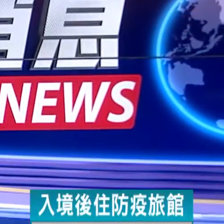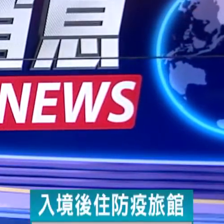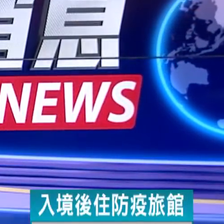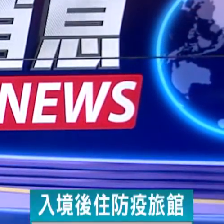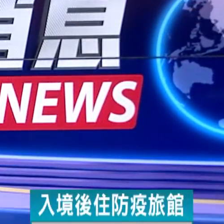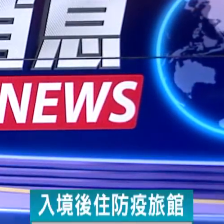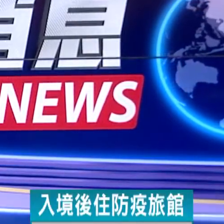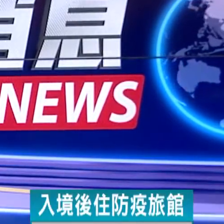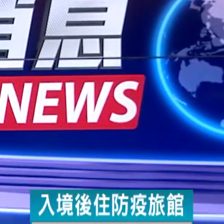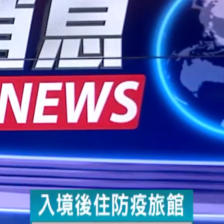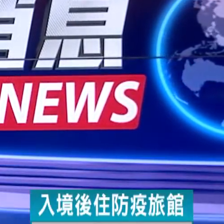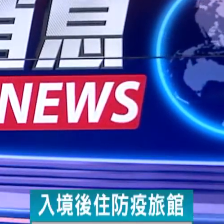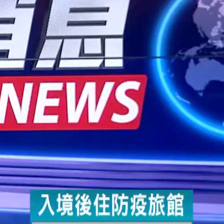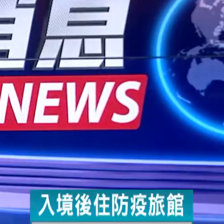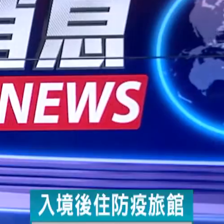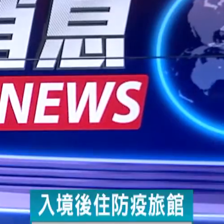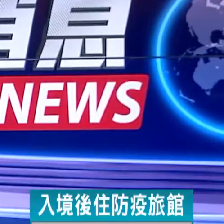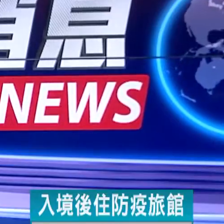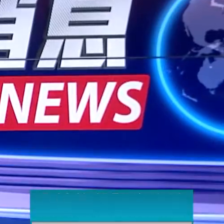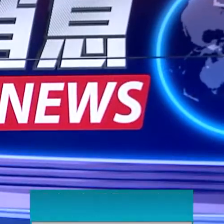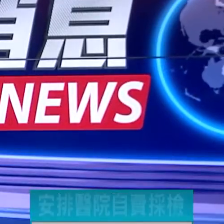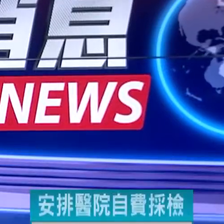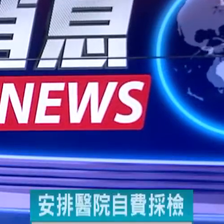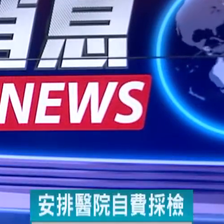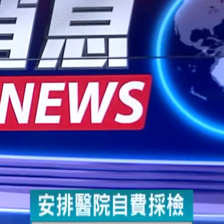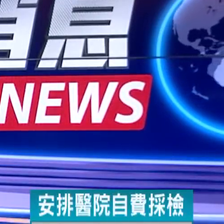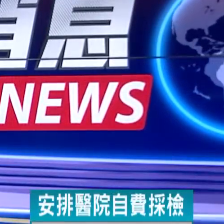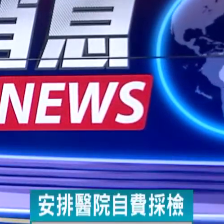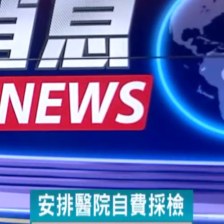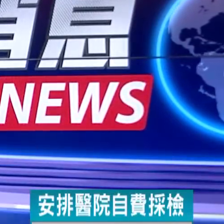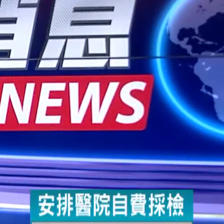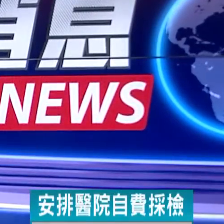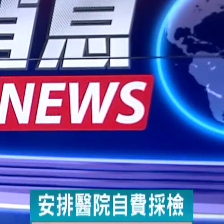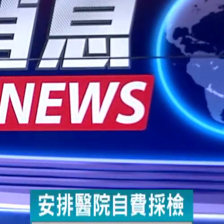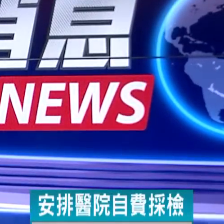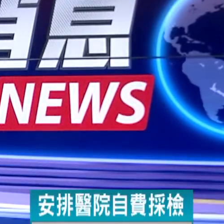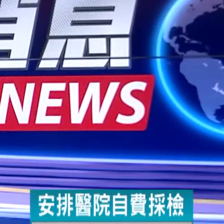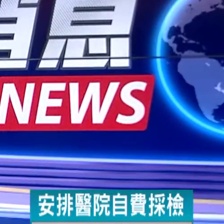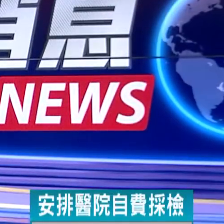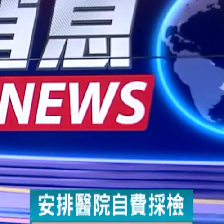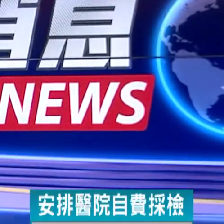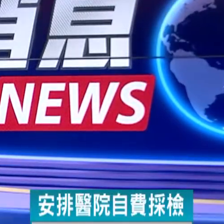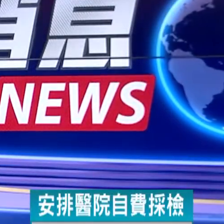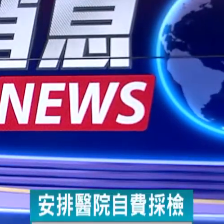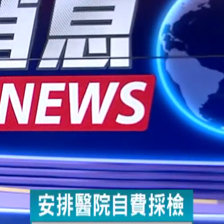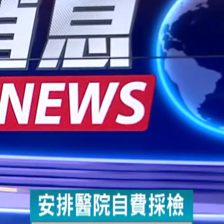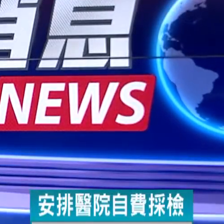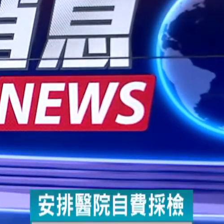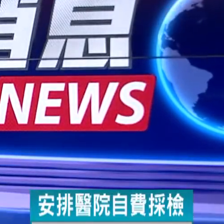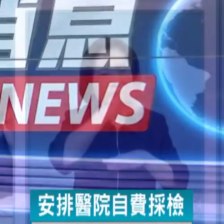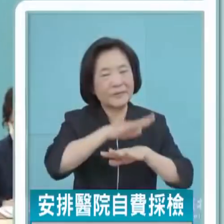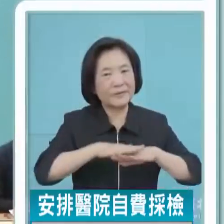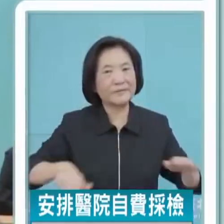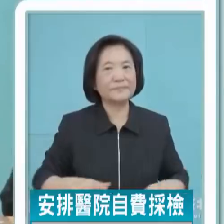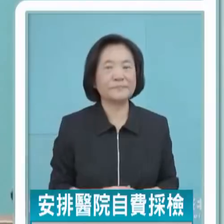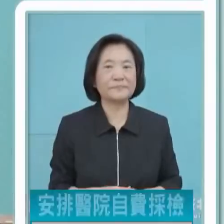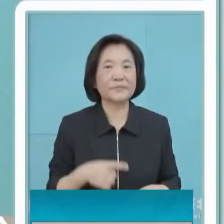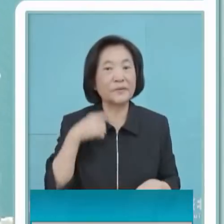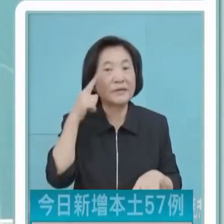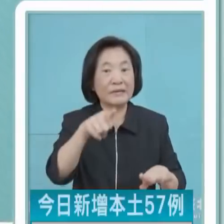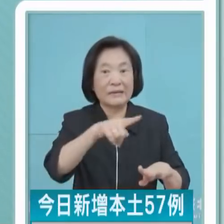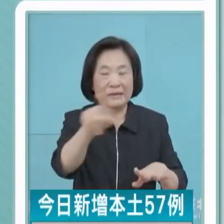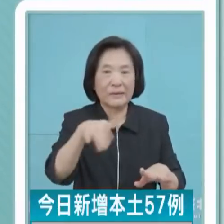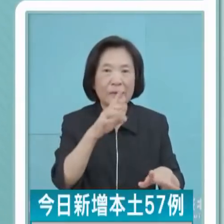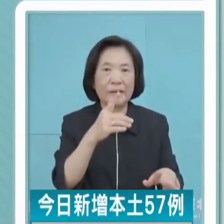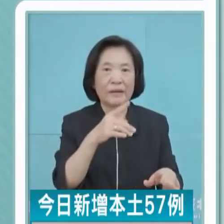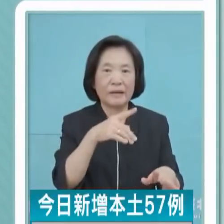子，52个阳性，其中还有人是感染过解除隔离，可是隔了半个月做 PCR 又是阳性。 我想大家今